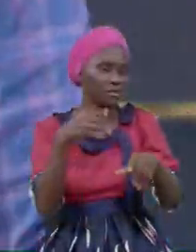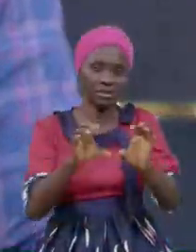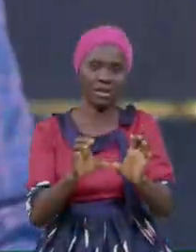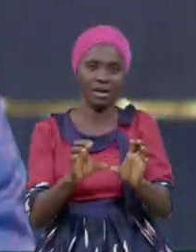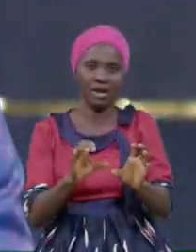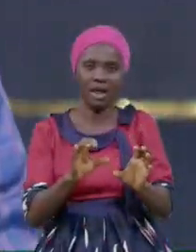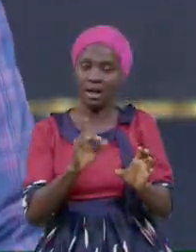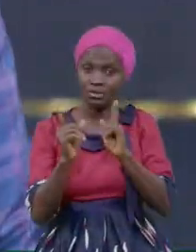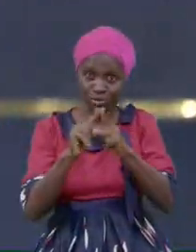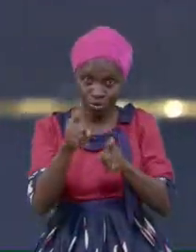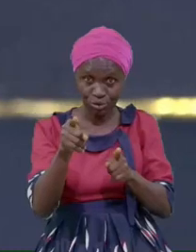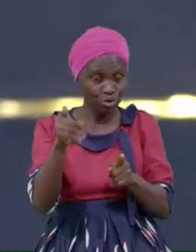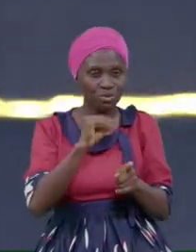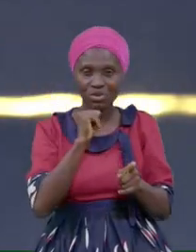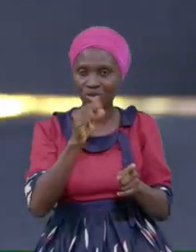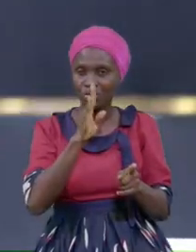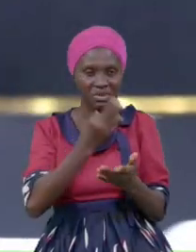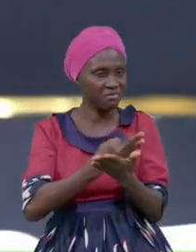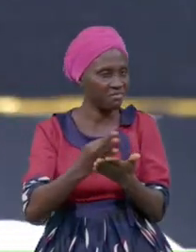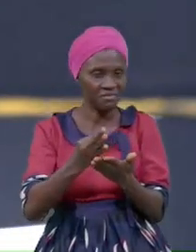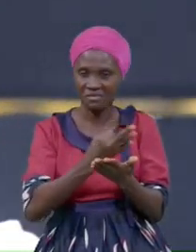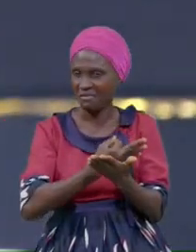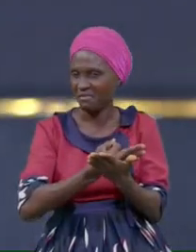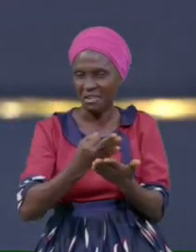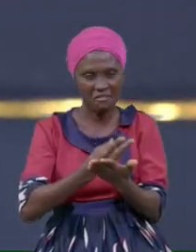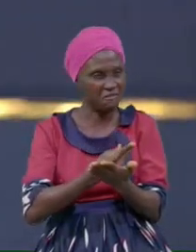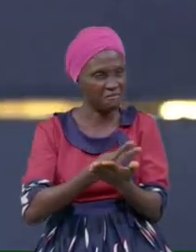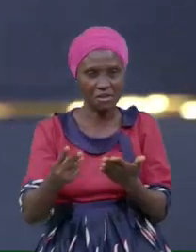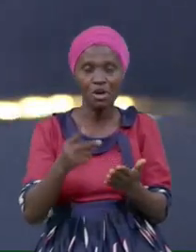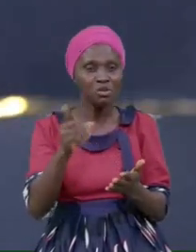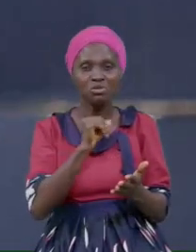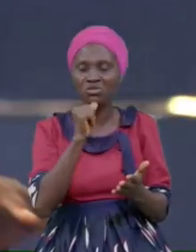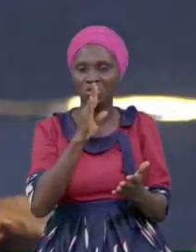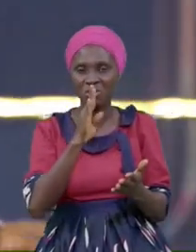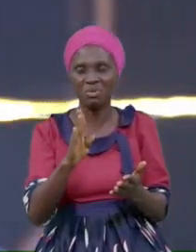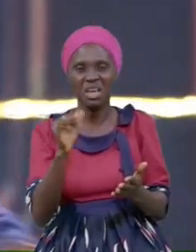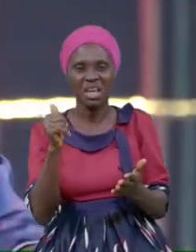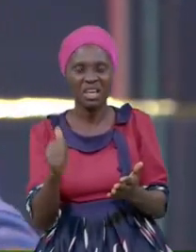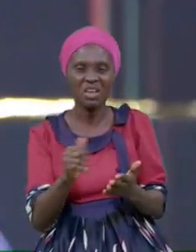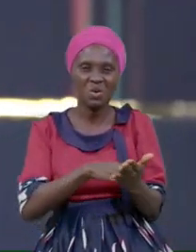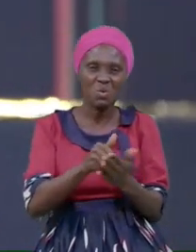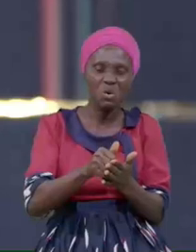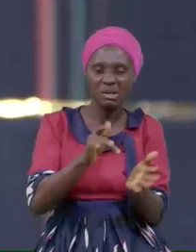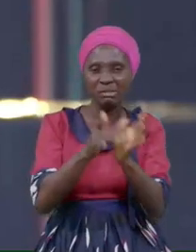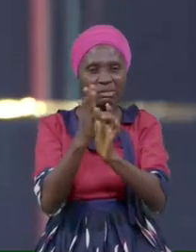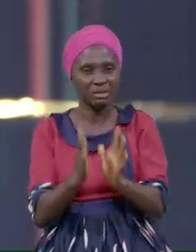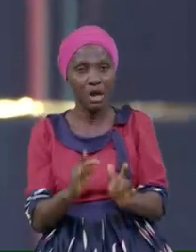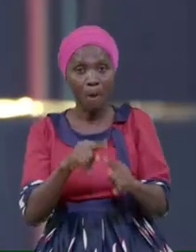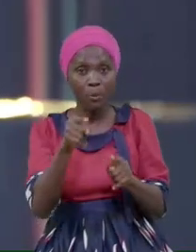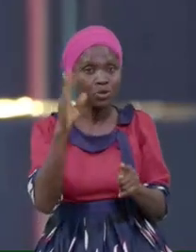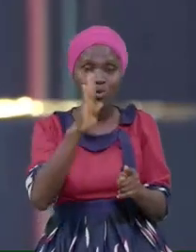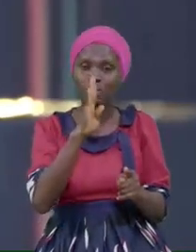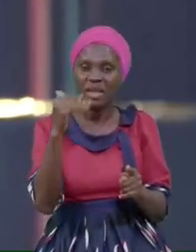seras pas quelqu'un qu'on renvoie. Tu ne seras pas un croyant coussi coussa. Tu seras un